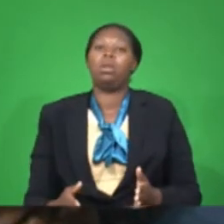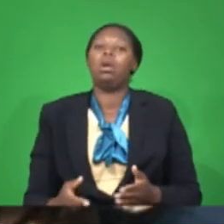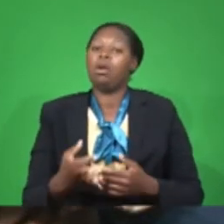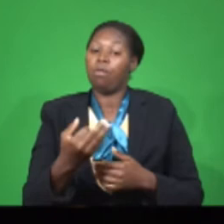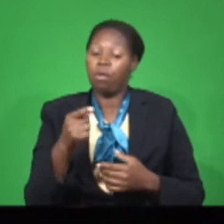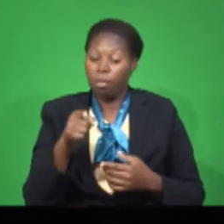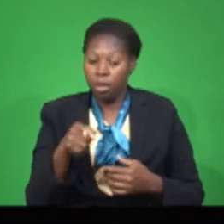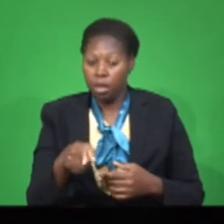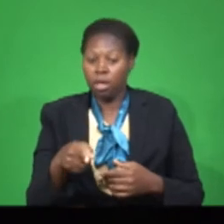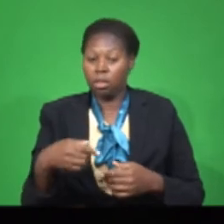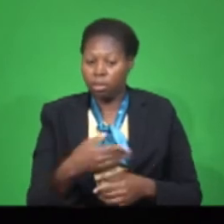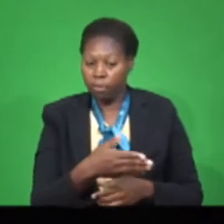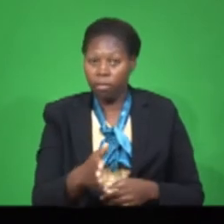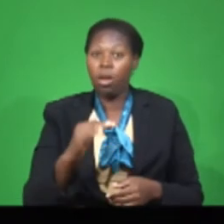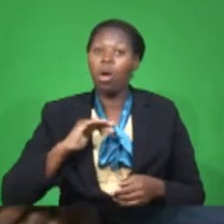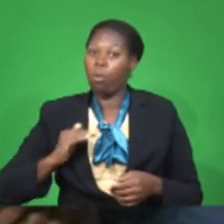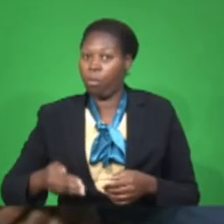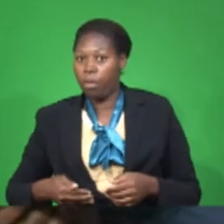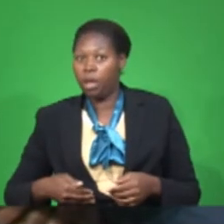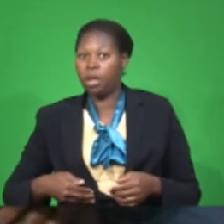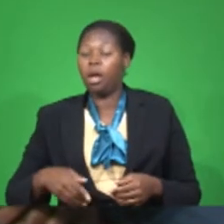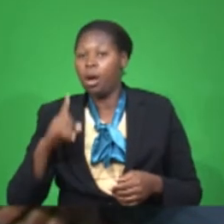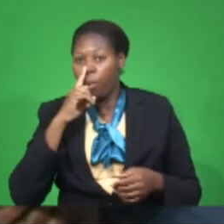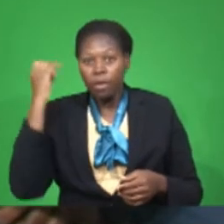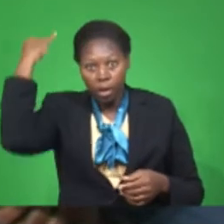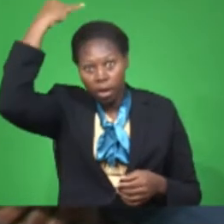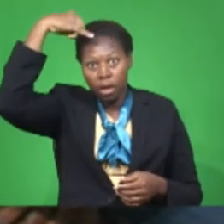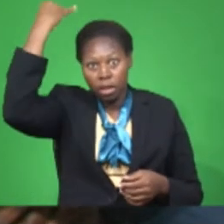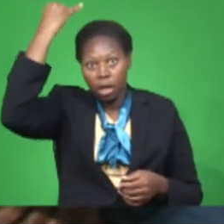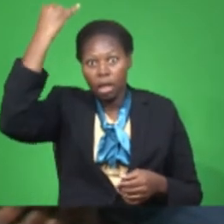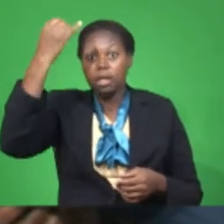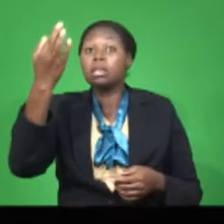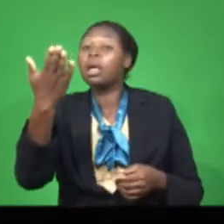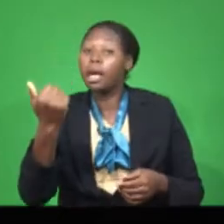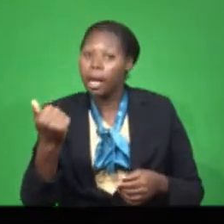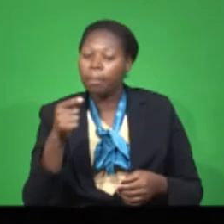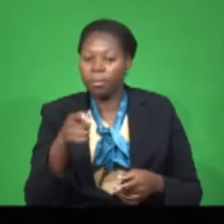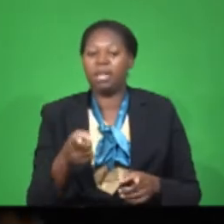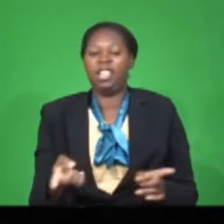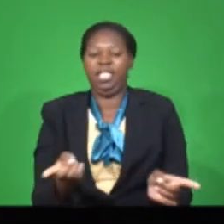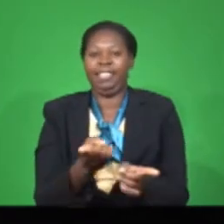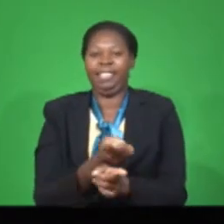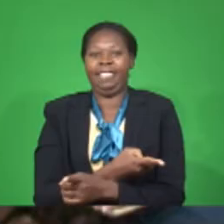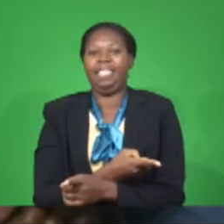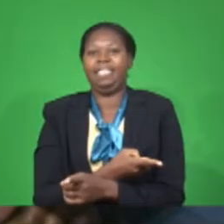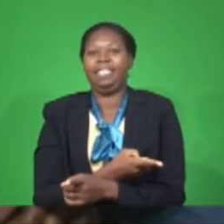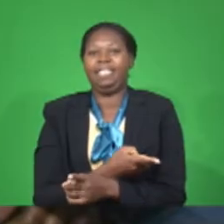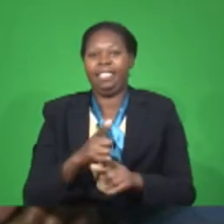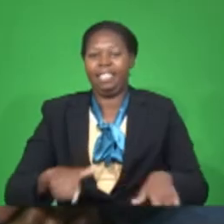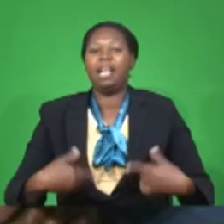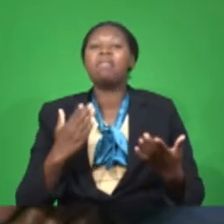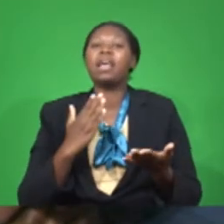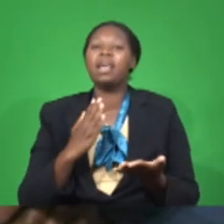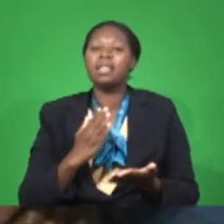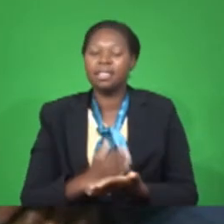chakazotendeuka. Chakati Mwari weji mime hati shamise, ndiye mwari amifandira kuna mato. Alright. Ndiyo vacha siya ufeve. Ndiyo